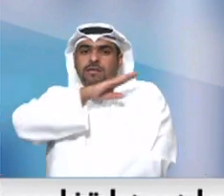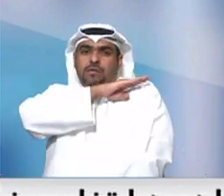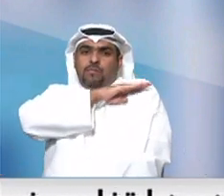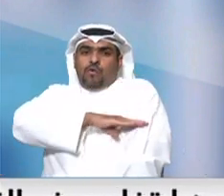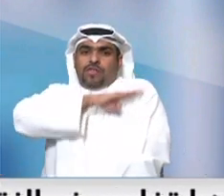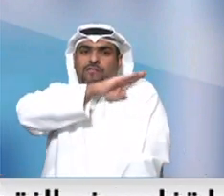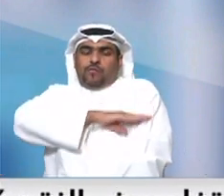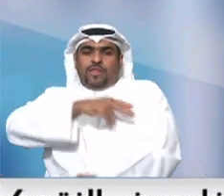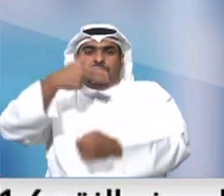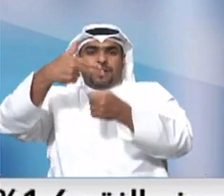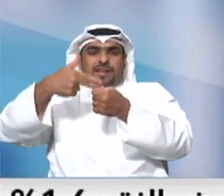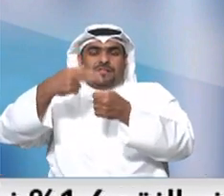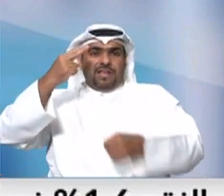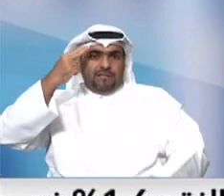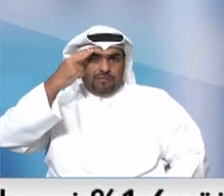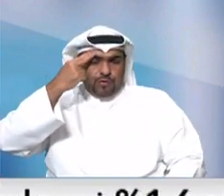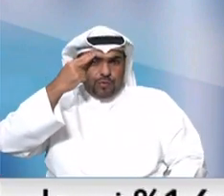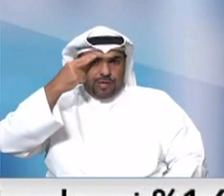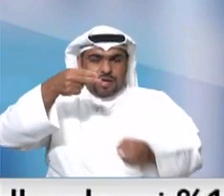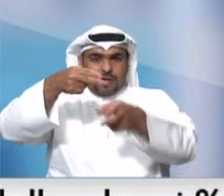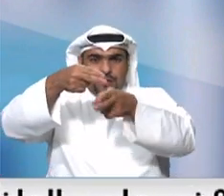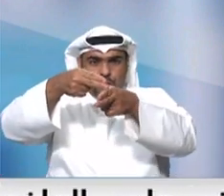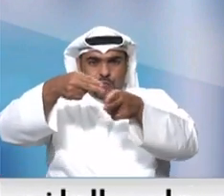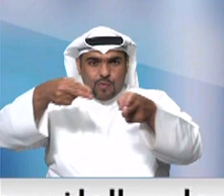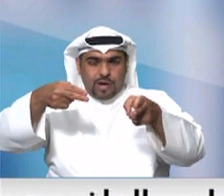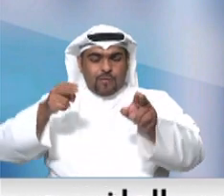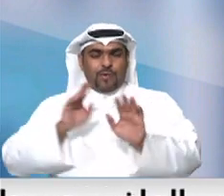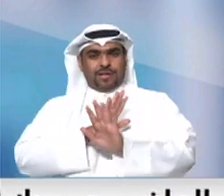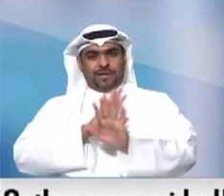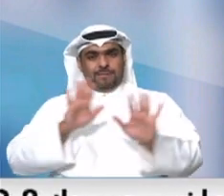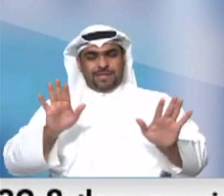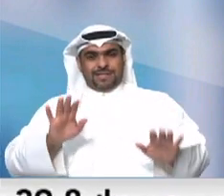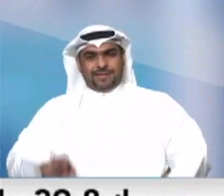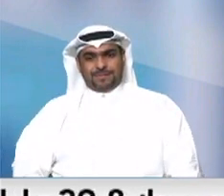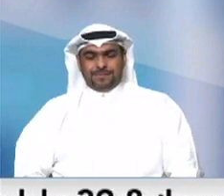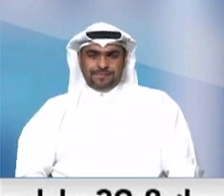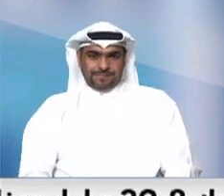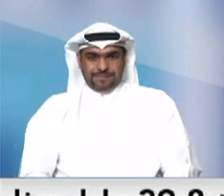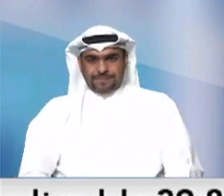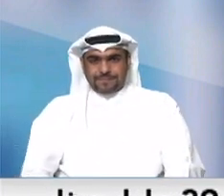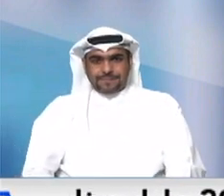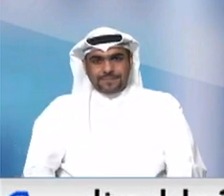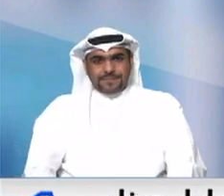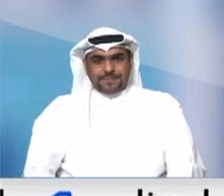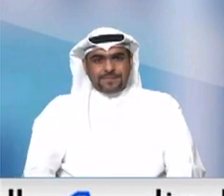يتماشى مع تطور المشاريع في المنطقة المقسومة وزيادة أعداد العاملين.